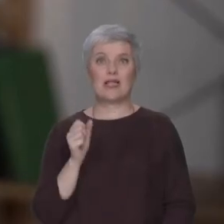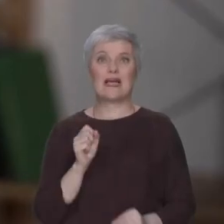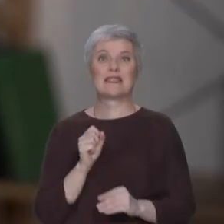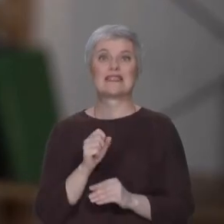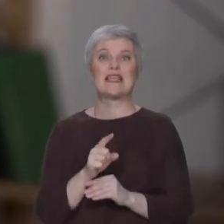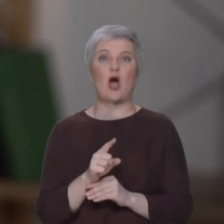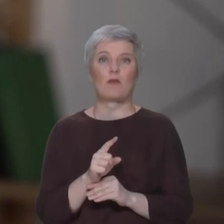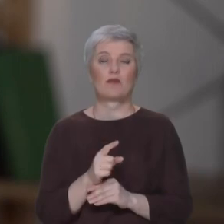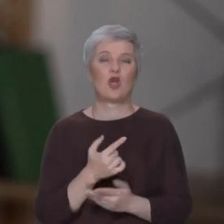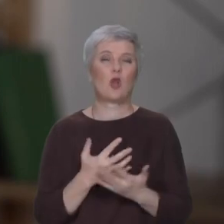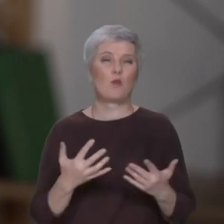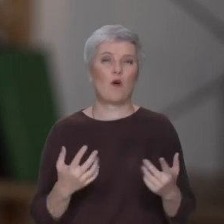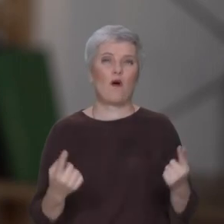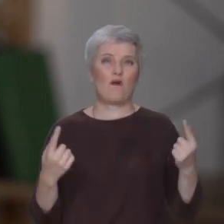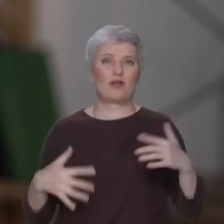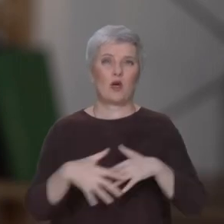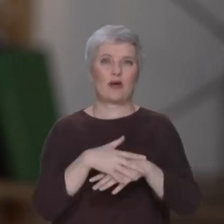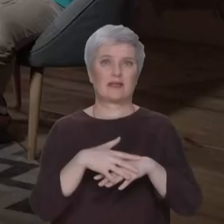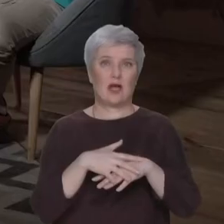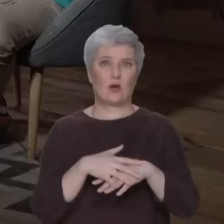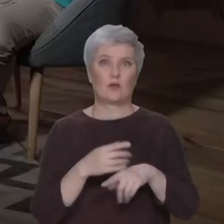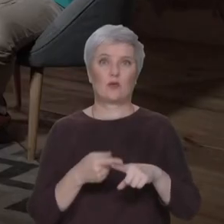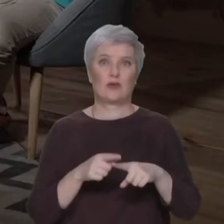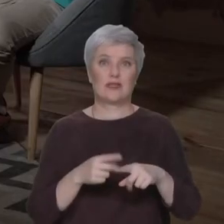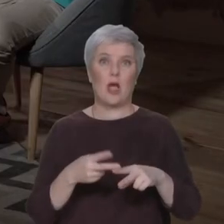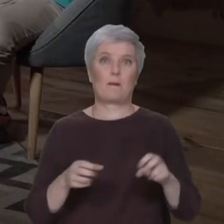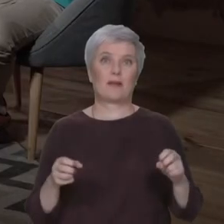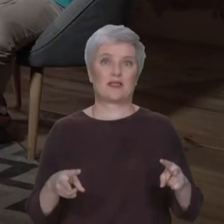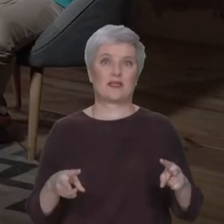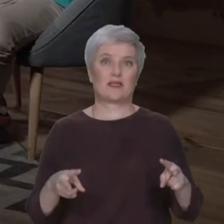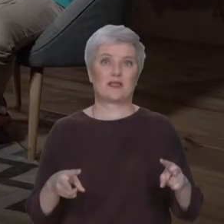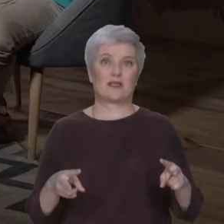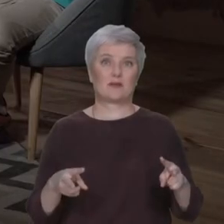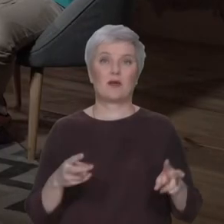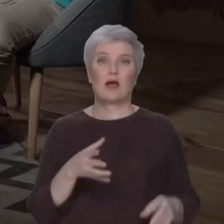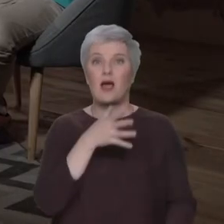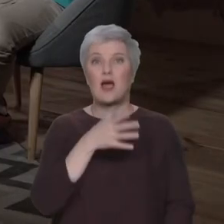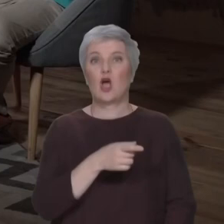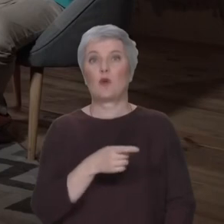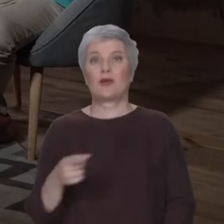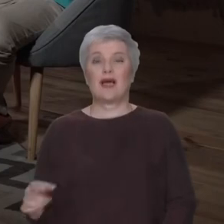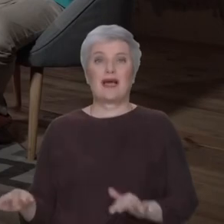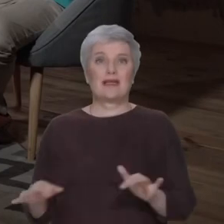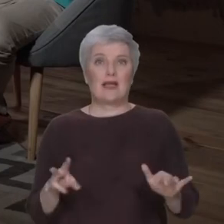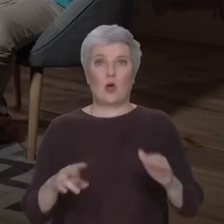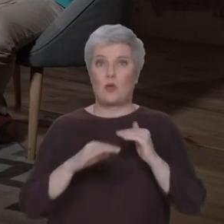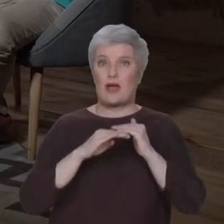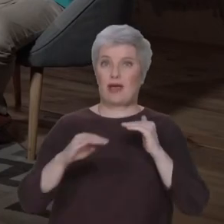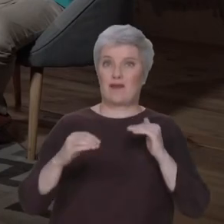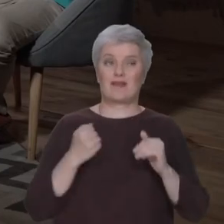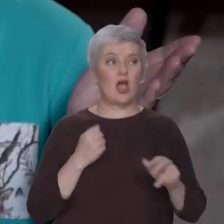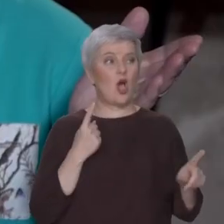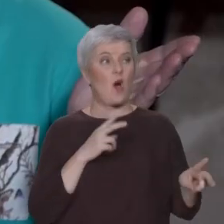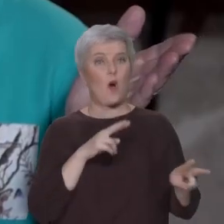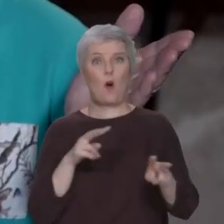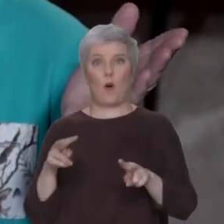будь-якого великого заходу – це безпека. Як безпека під час заходу там на рівні охорони, так і безпека, ну, просто